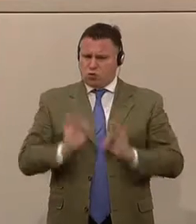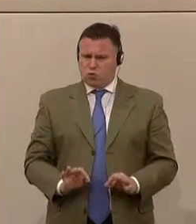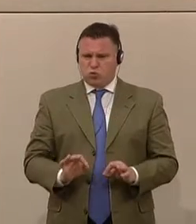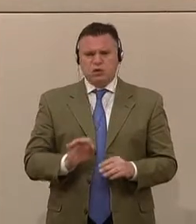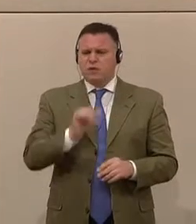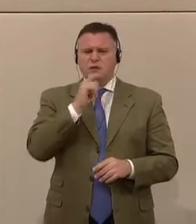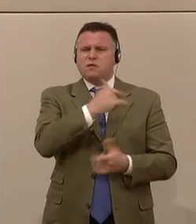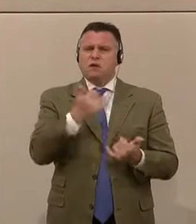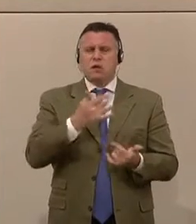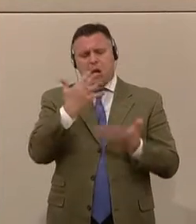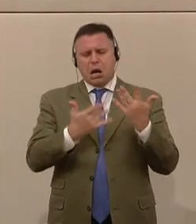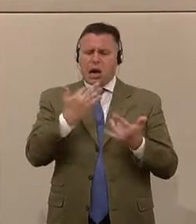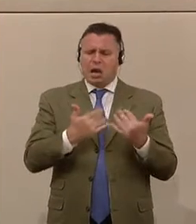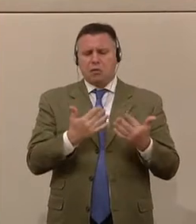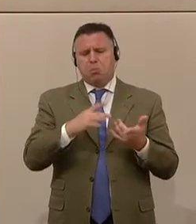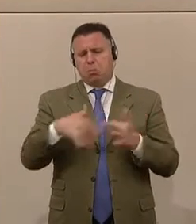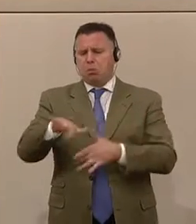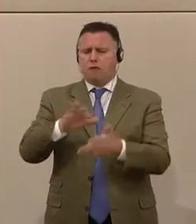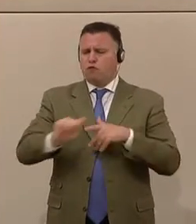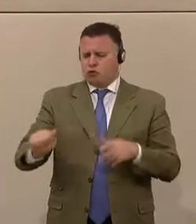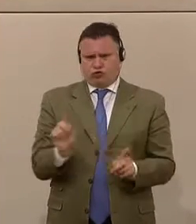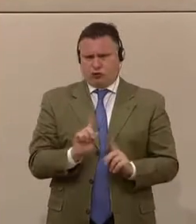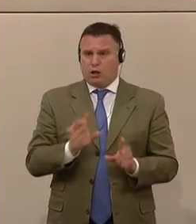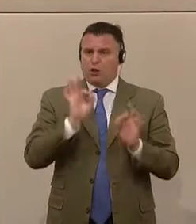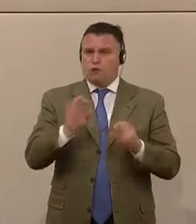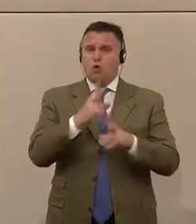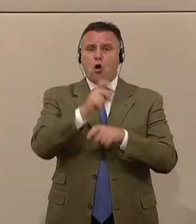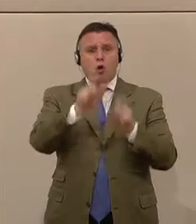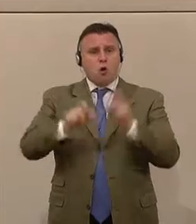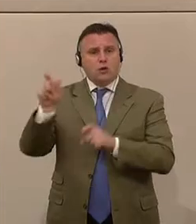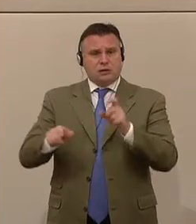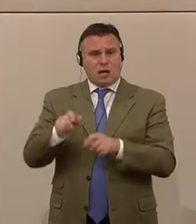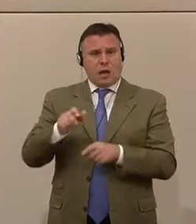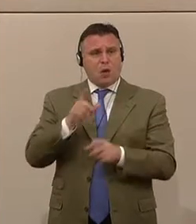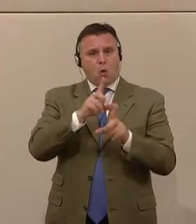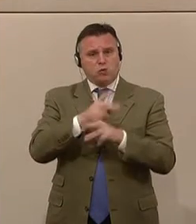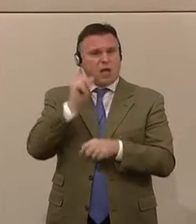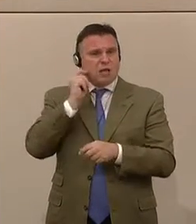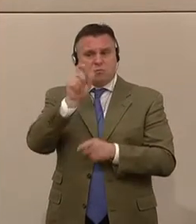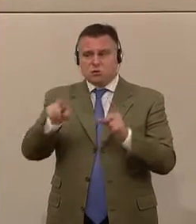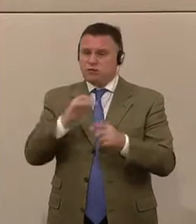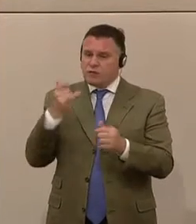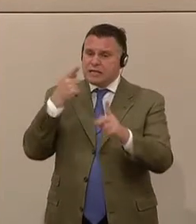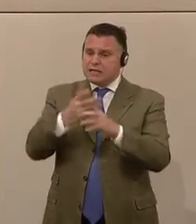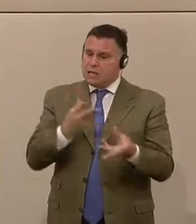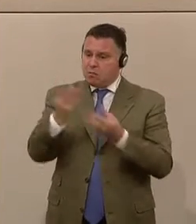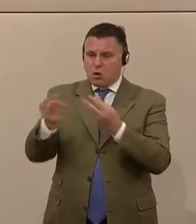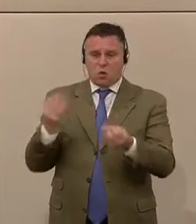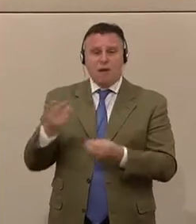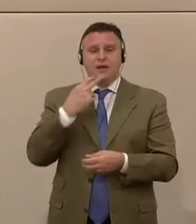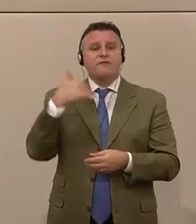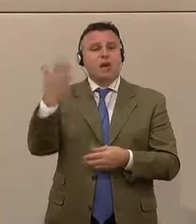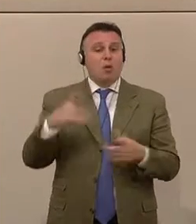irgendwie dahergerechnet, sondern natürlich auch zielsicher für die Österreicherinnen und Österreicher. Für